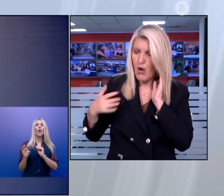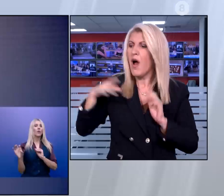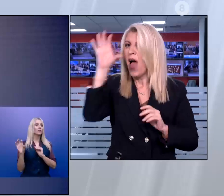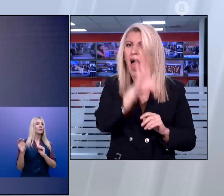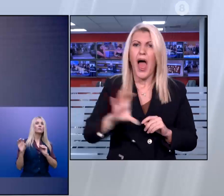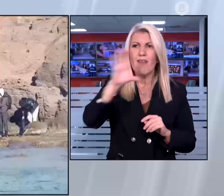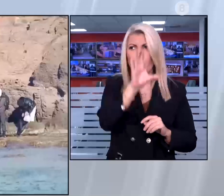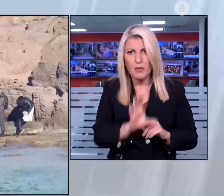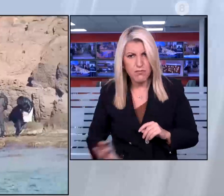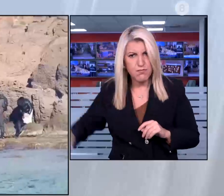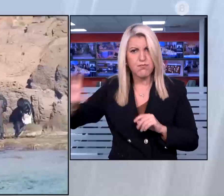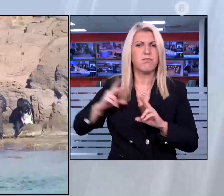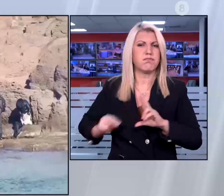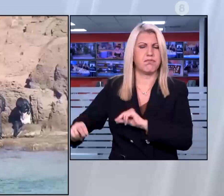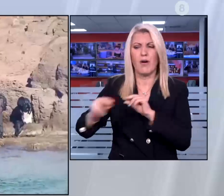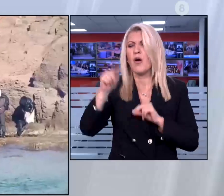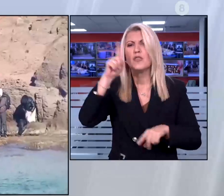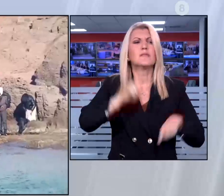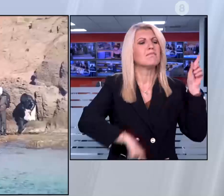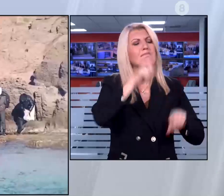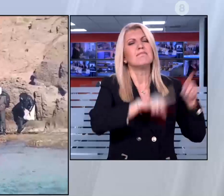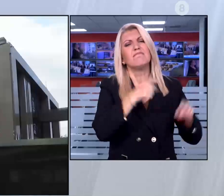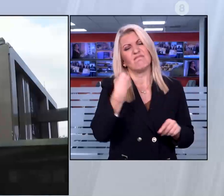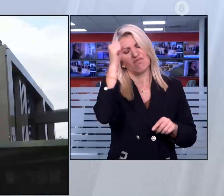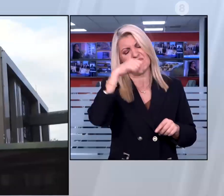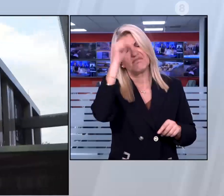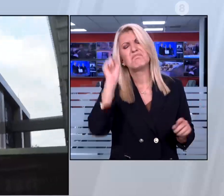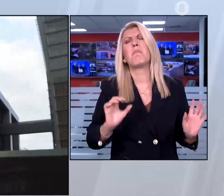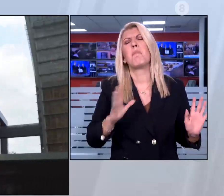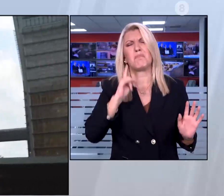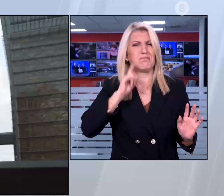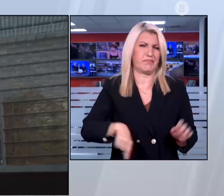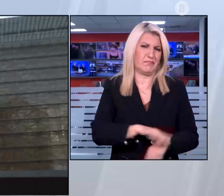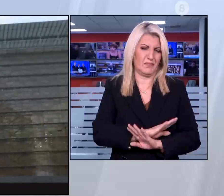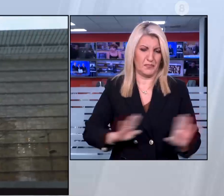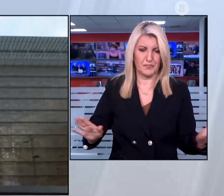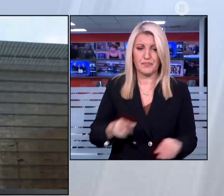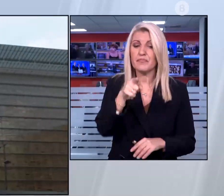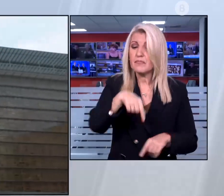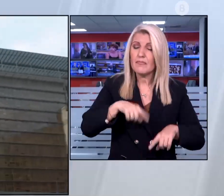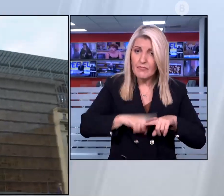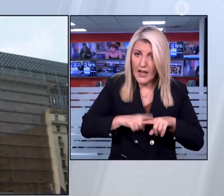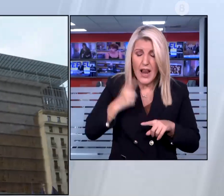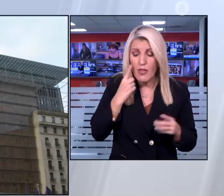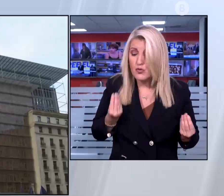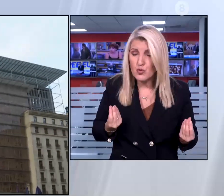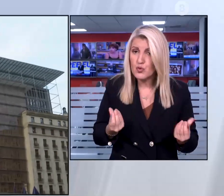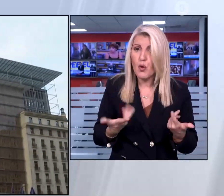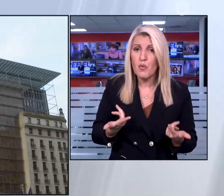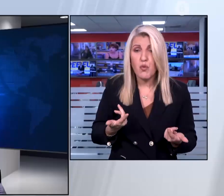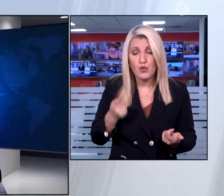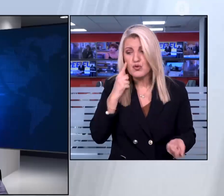οι ακραίες φωνές. Η Ελλάδα προσβλέπει σε καινοτόμες λύσεις που προτείνει η Ευρωπαϊκή Επιτροπή προκειμένου να αντιμετωπιστεί το πρόβλημα των